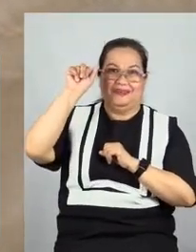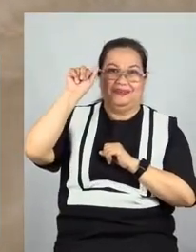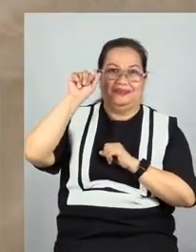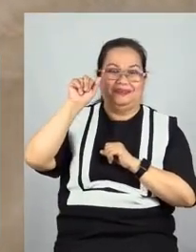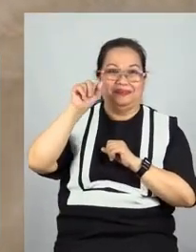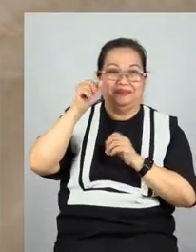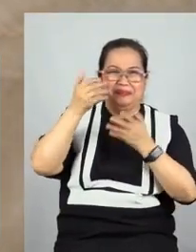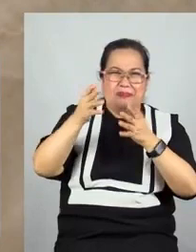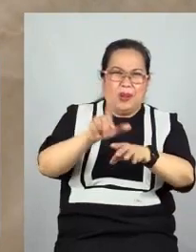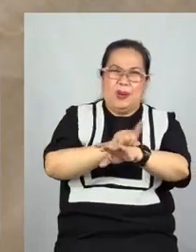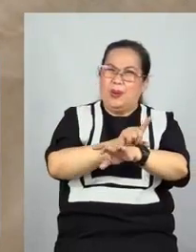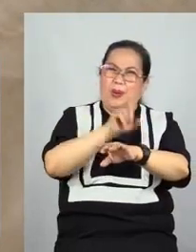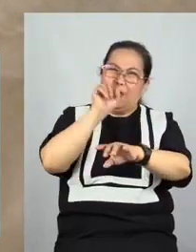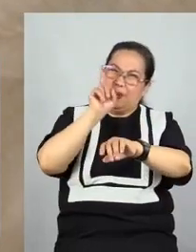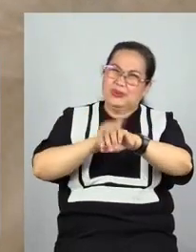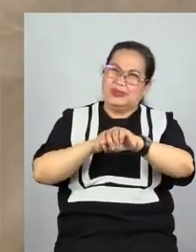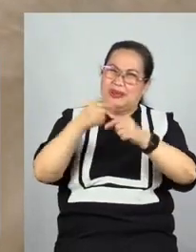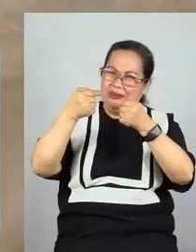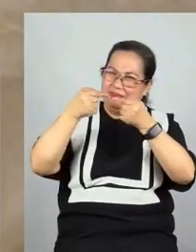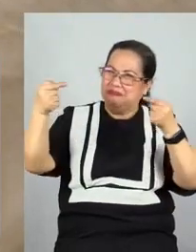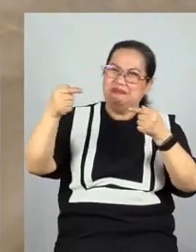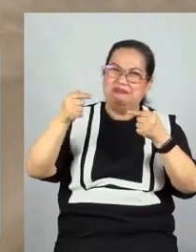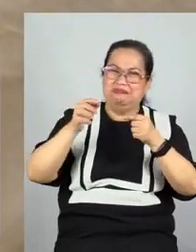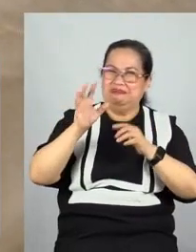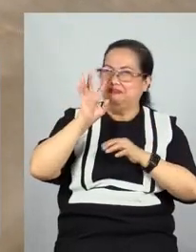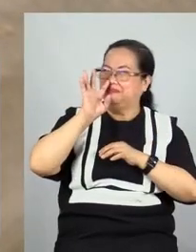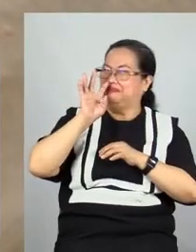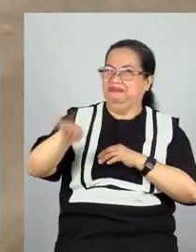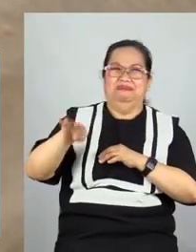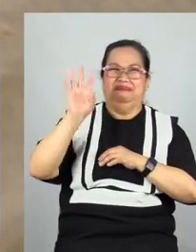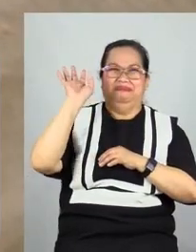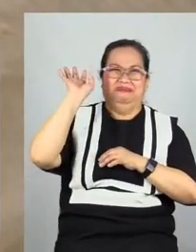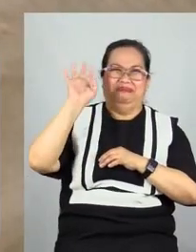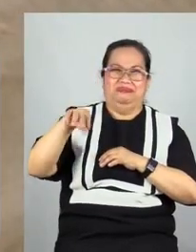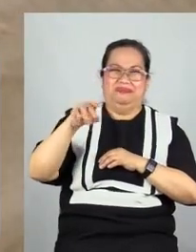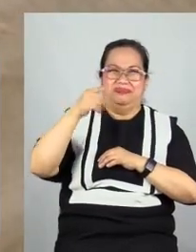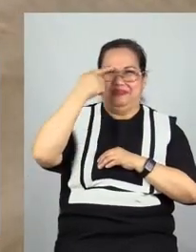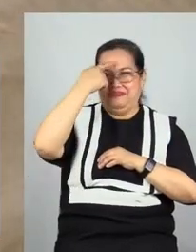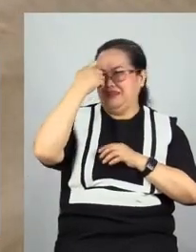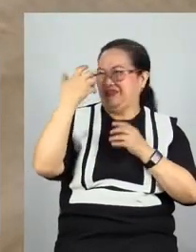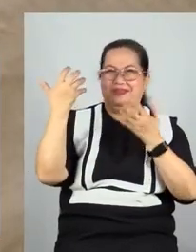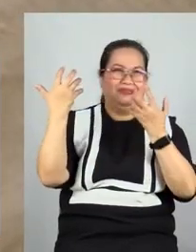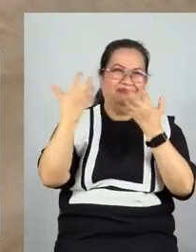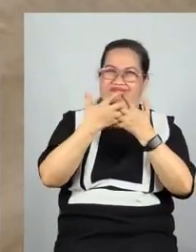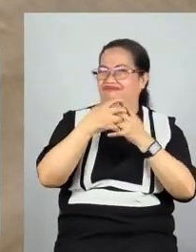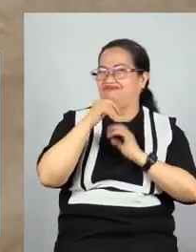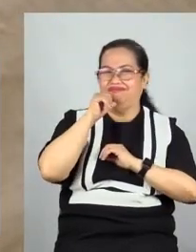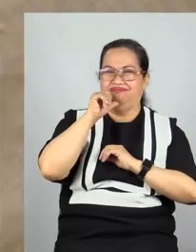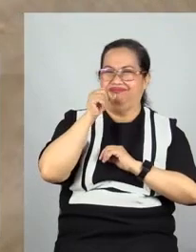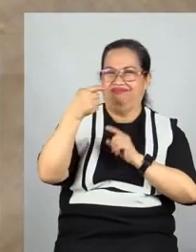na matagal nyo nang hindi kinakausap dahil wala kayong pagkakaisa.